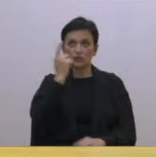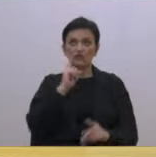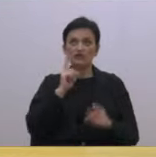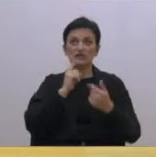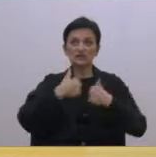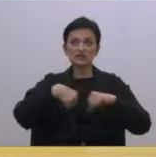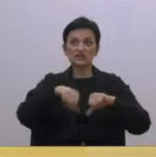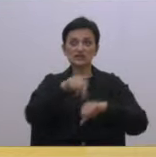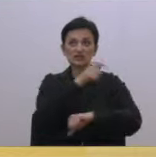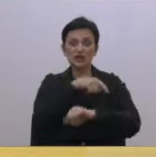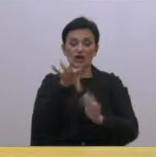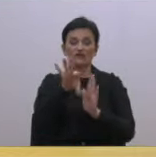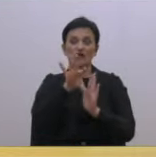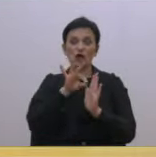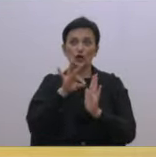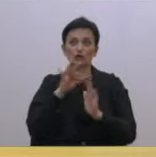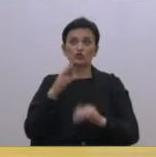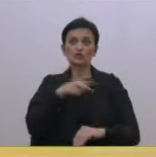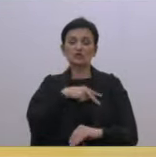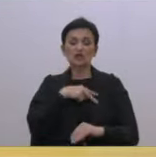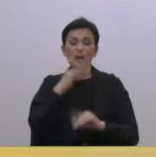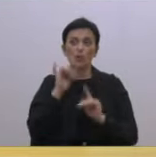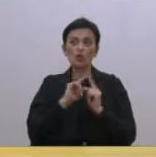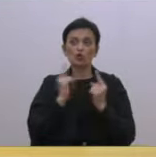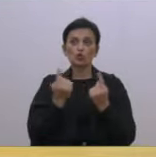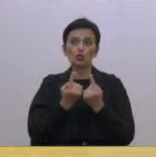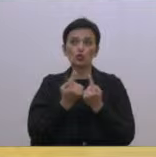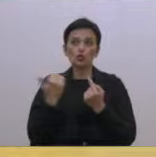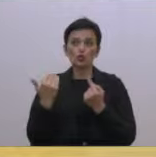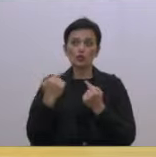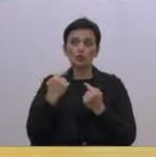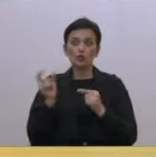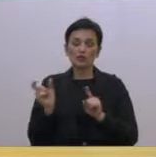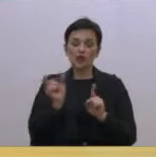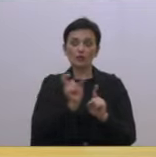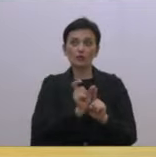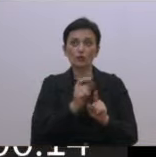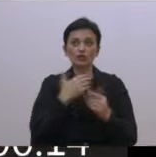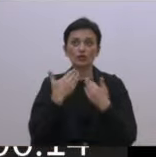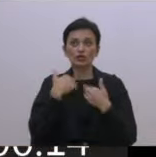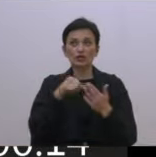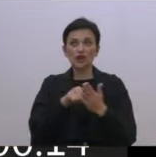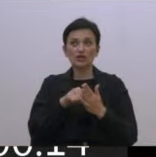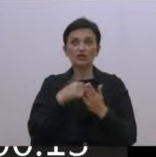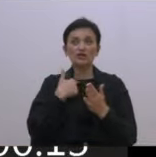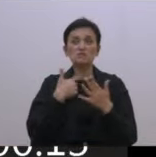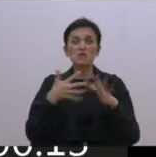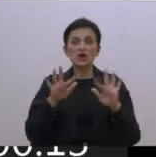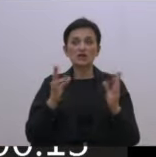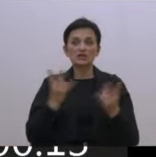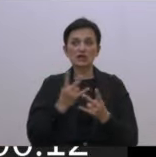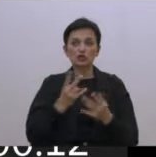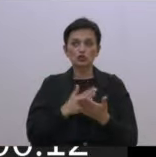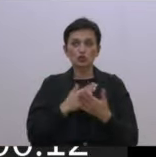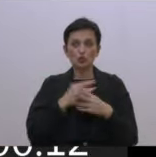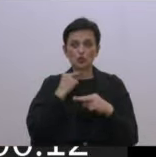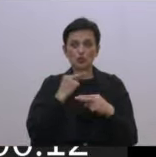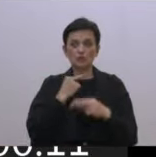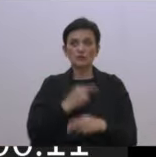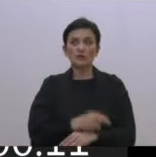წევრად არჩევის შესახებ საპარლამენტო უმრავლესობის კვოტით. გთხოვთ ჩართოთ კენჭისყრის რეჟიმი, ყურადღება, მაღალი კვორუმი არის საჭირო.